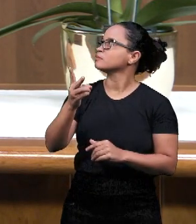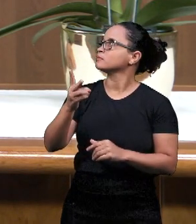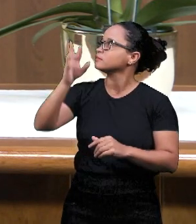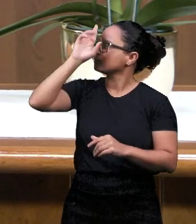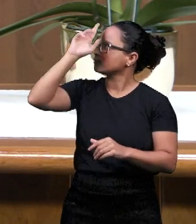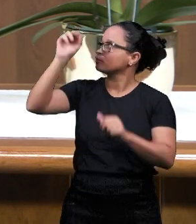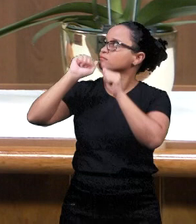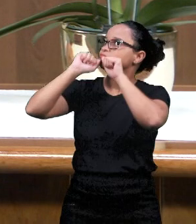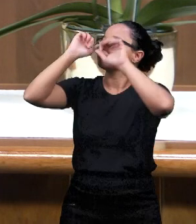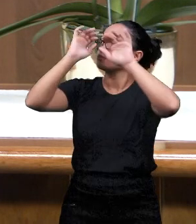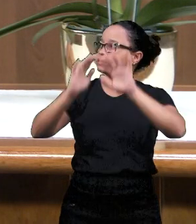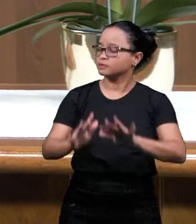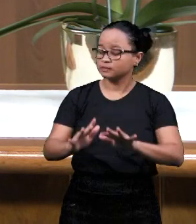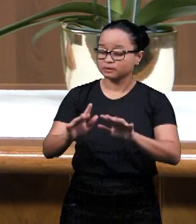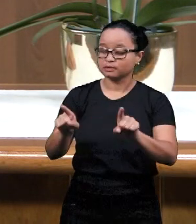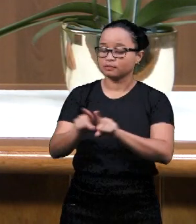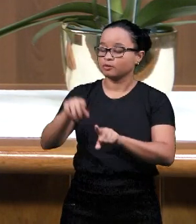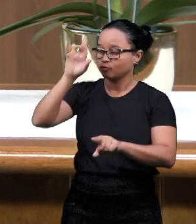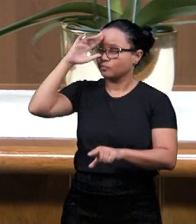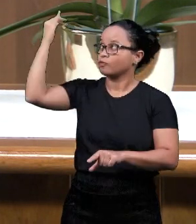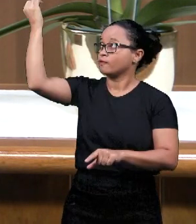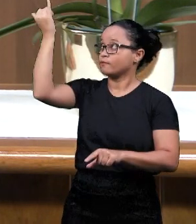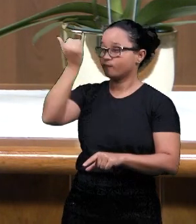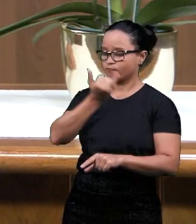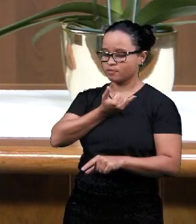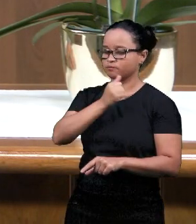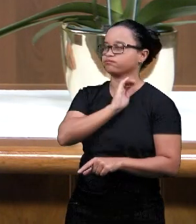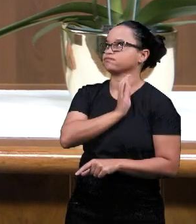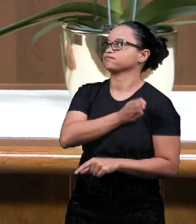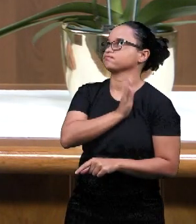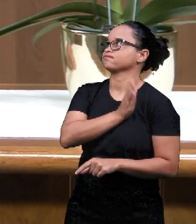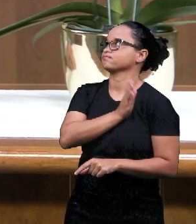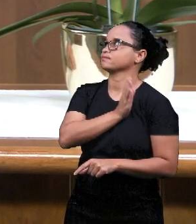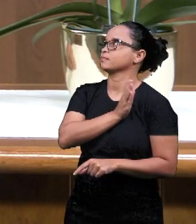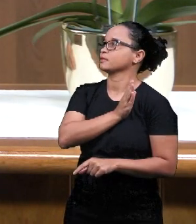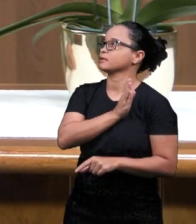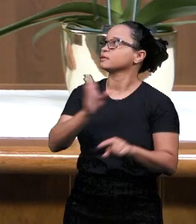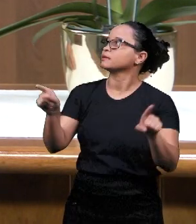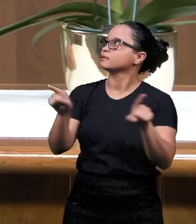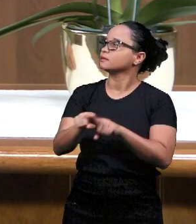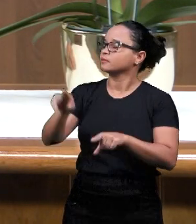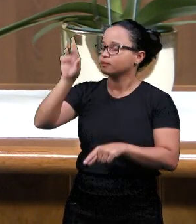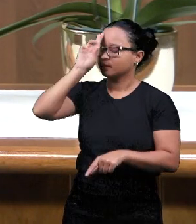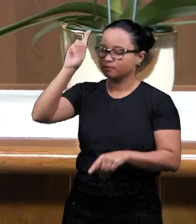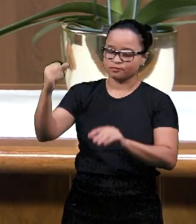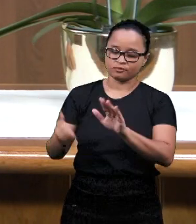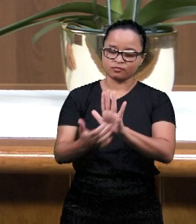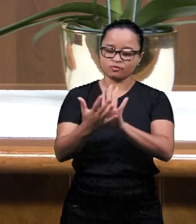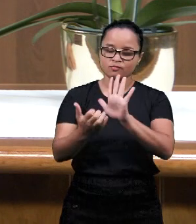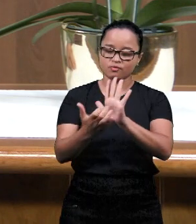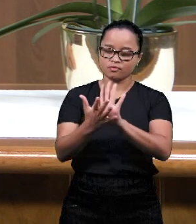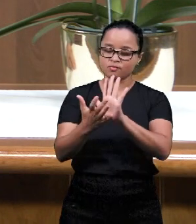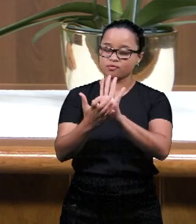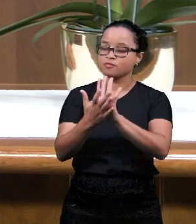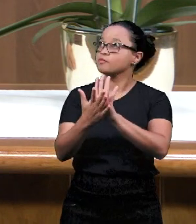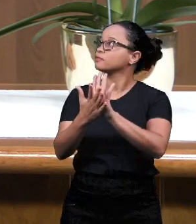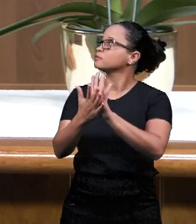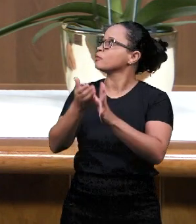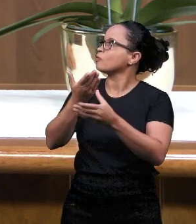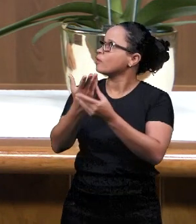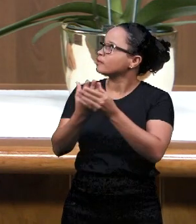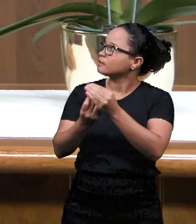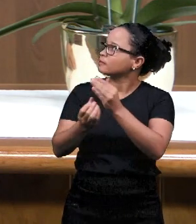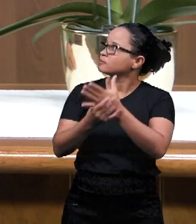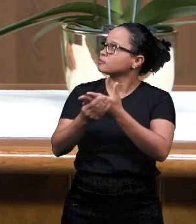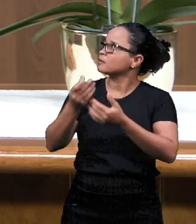puissions compter avec ta bénédiction, ta voix, parler à nos cœurs, avec la louange dans nos lèvres,